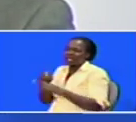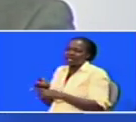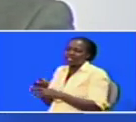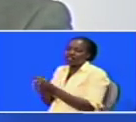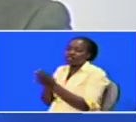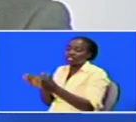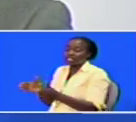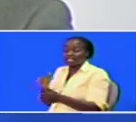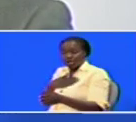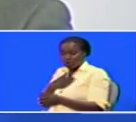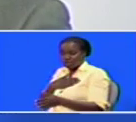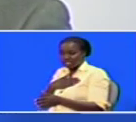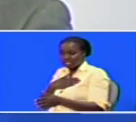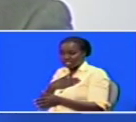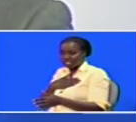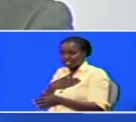madaktari wetu